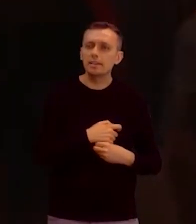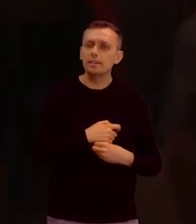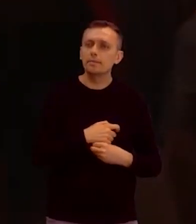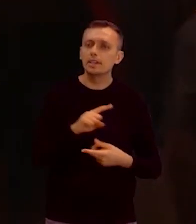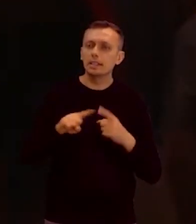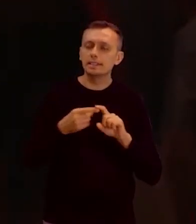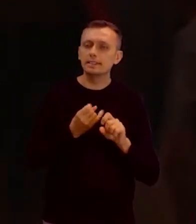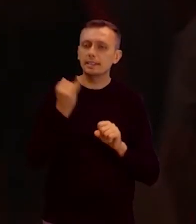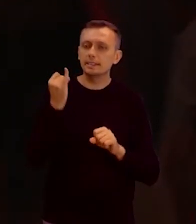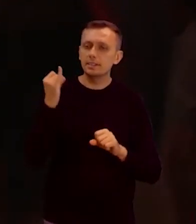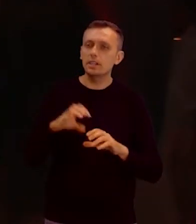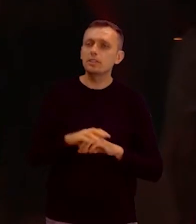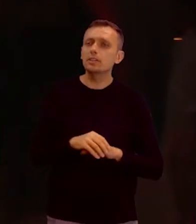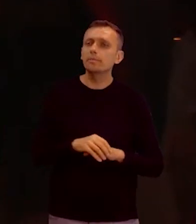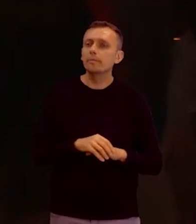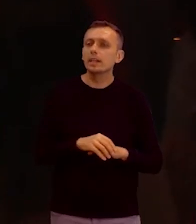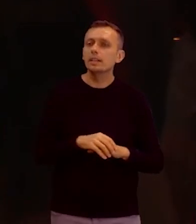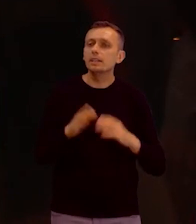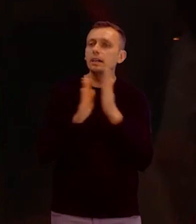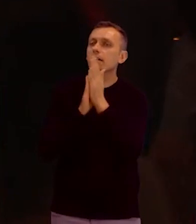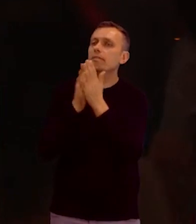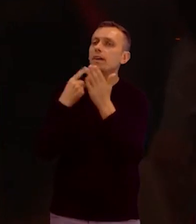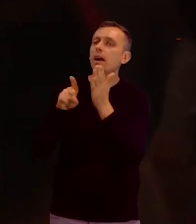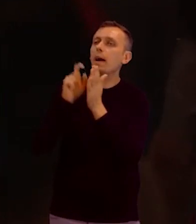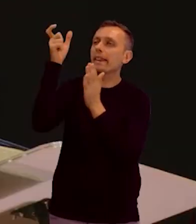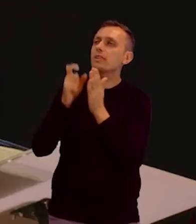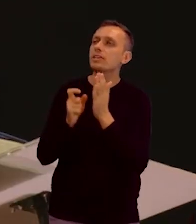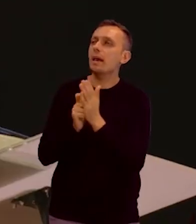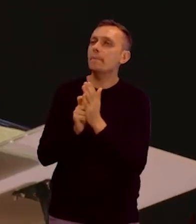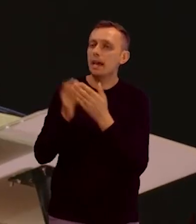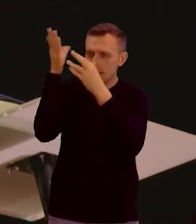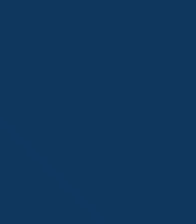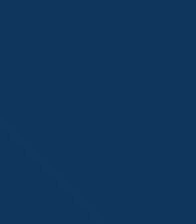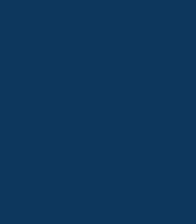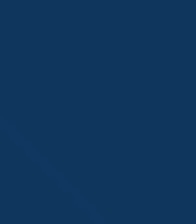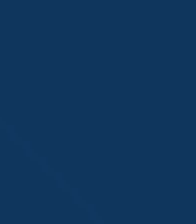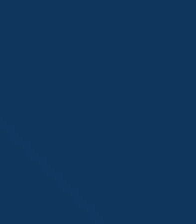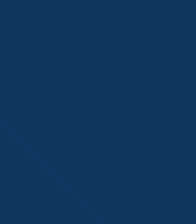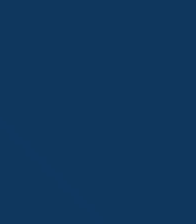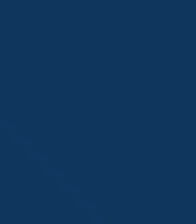dzieci i przynoszący Tobie chwałę, cześć i uwielbienie. Amen.